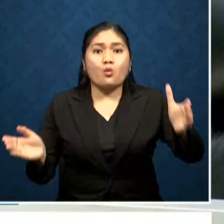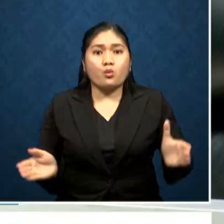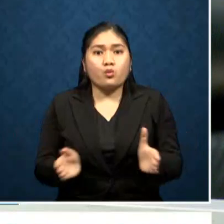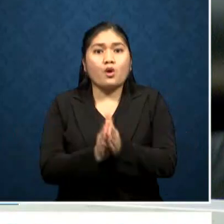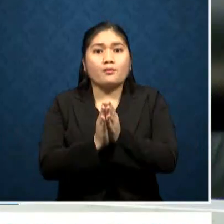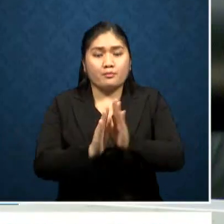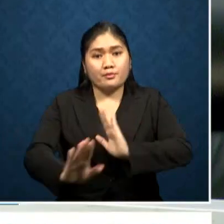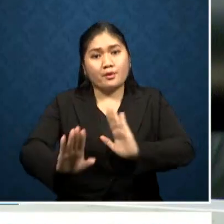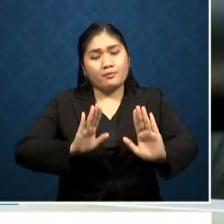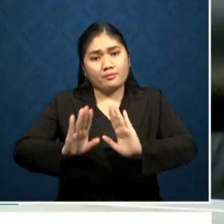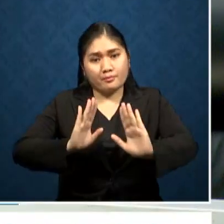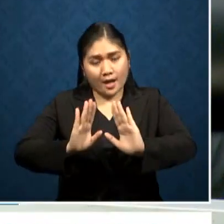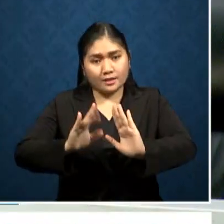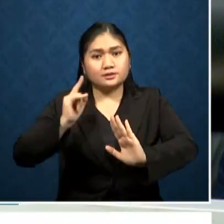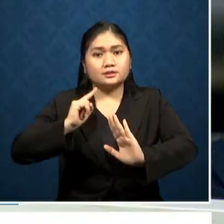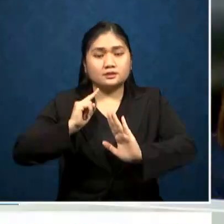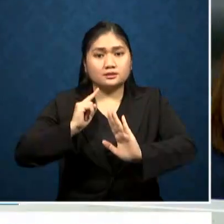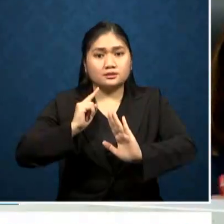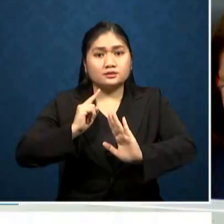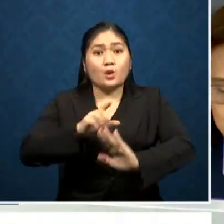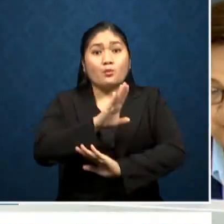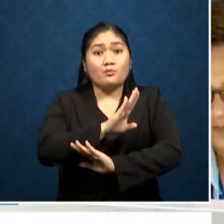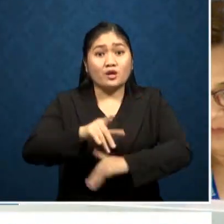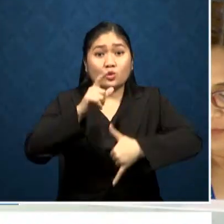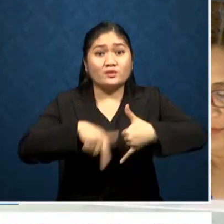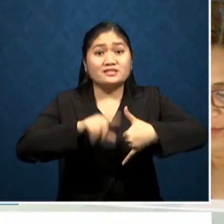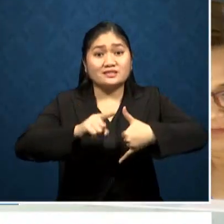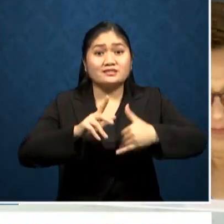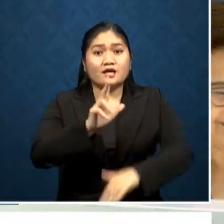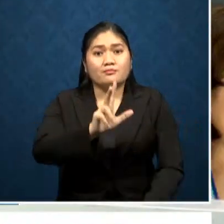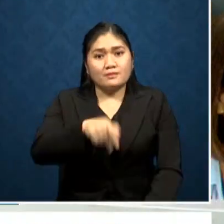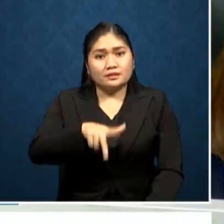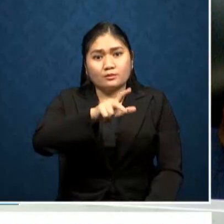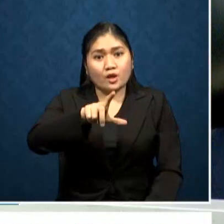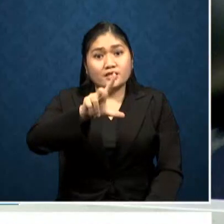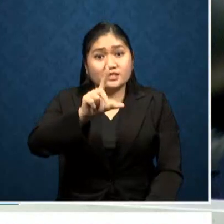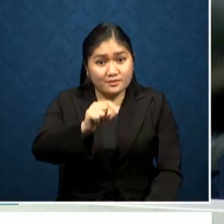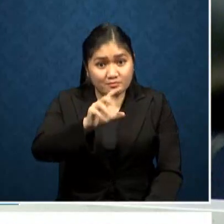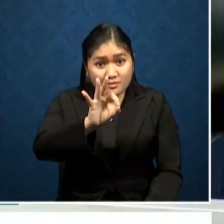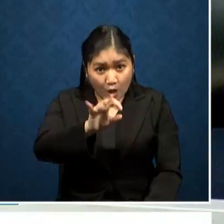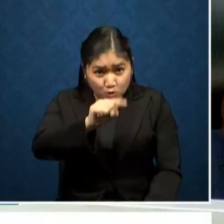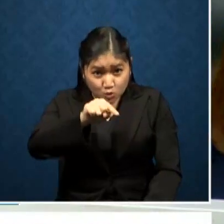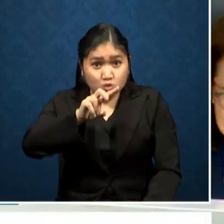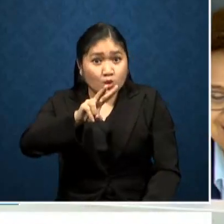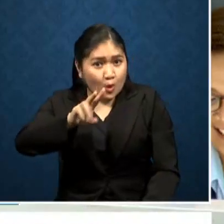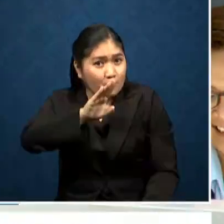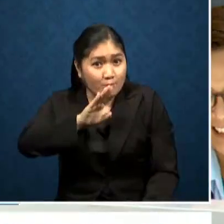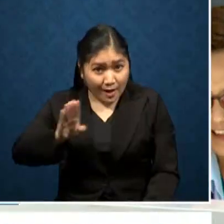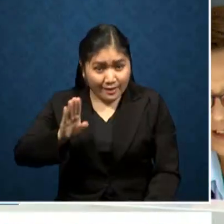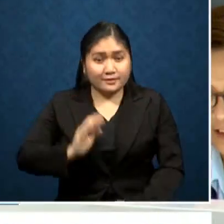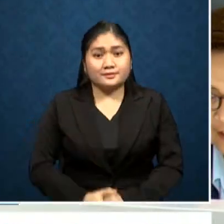้วทั้งหมดคิดเป็อัตตาต่อบาท ตผรศิ์คือ 3,329.22 บาท ต่ผู้มีสิตร